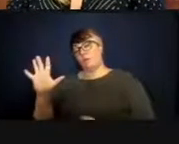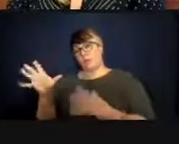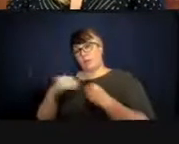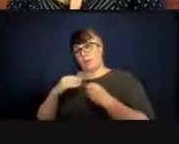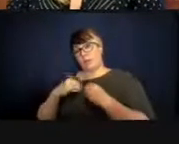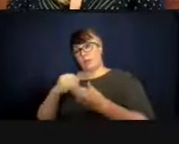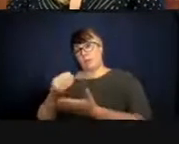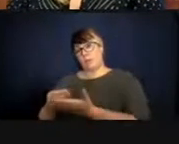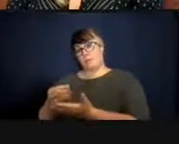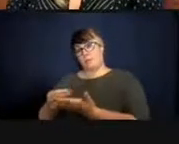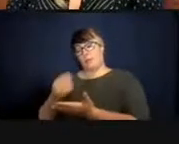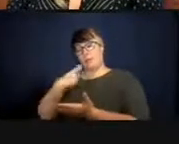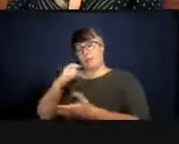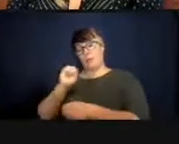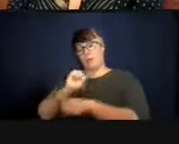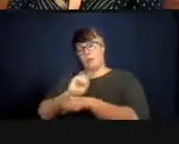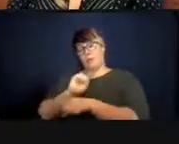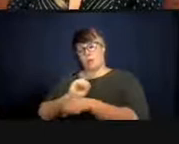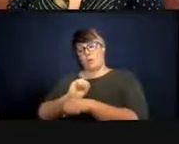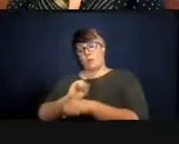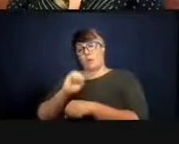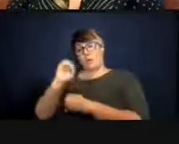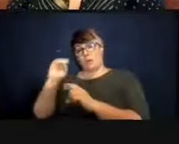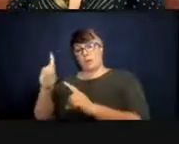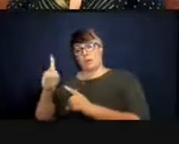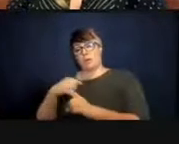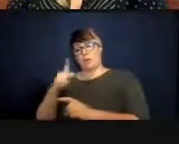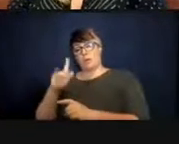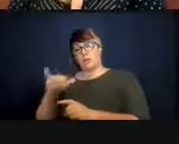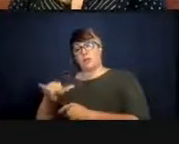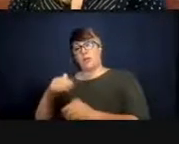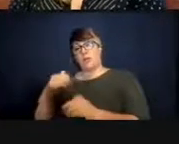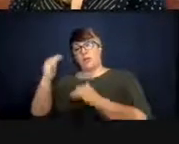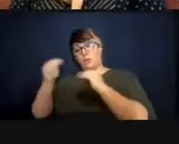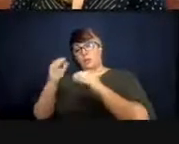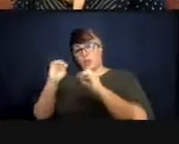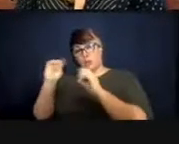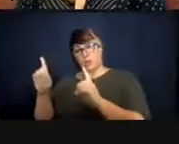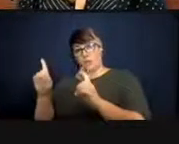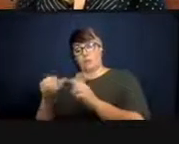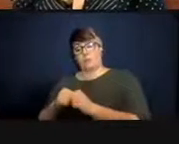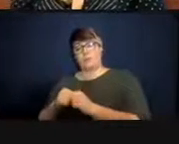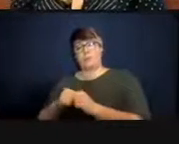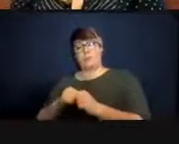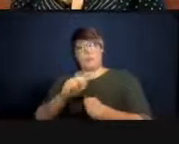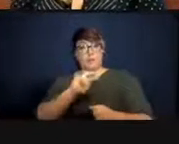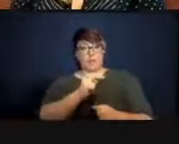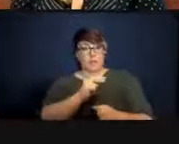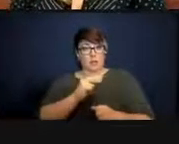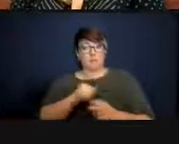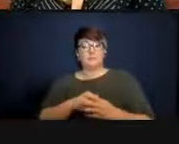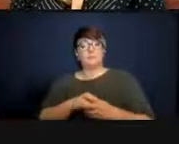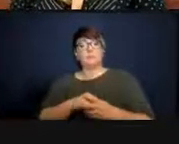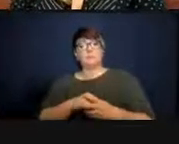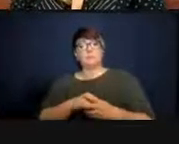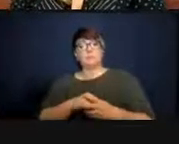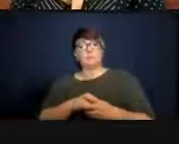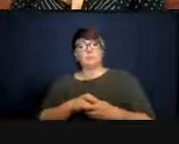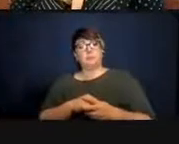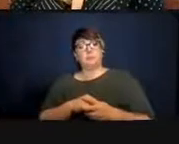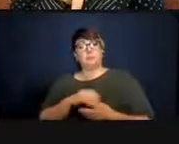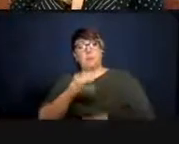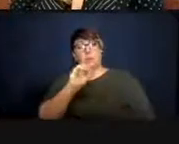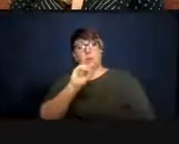McIntosh akizungumzia masuala ya mafunzo ya kwa watu wazima